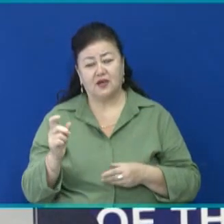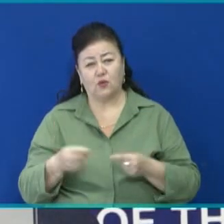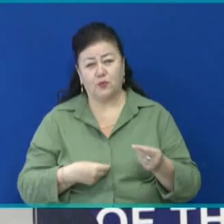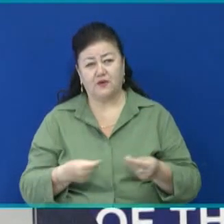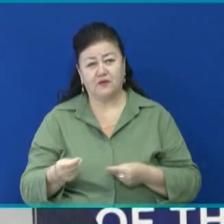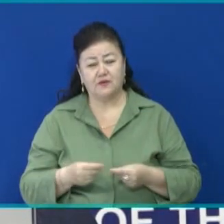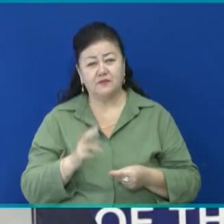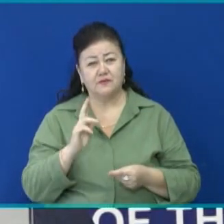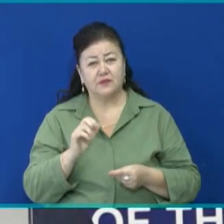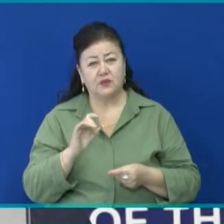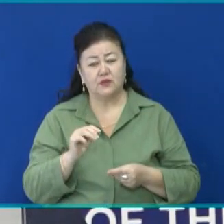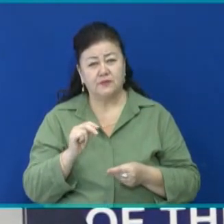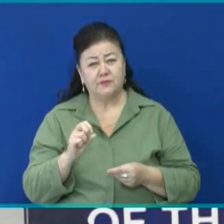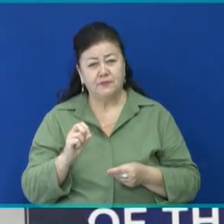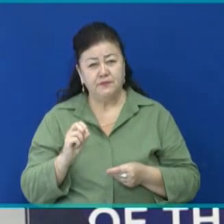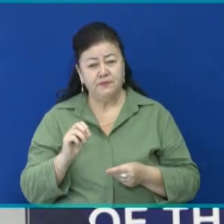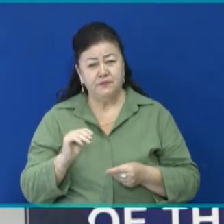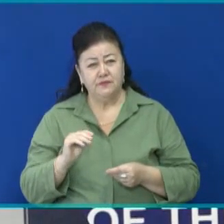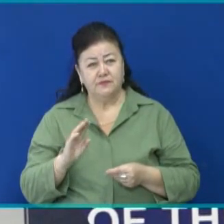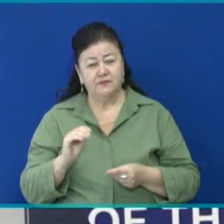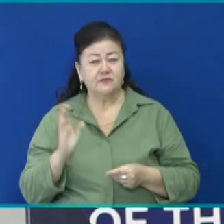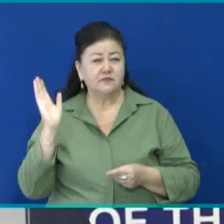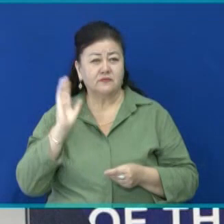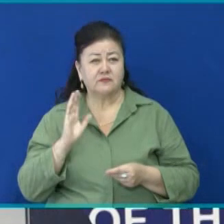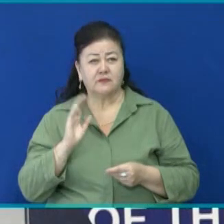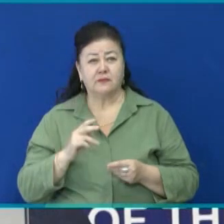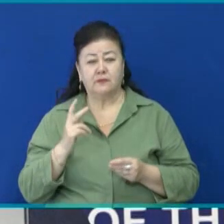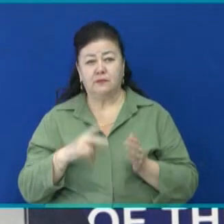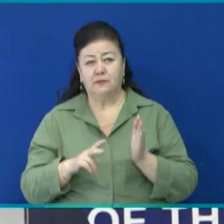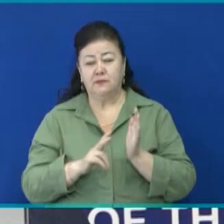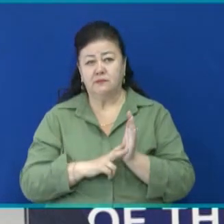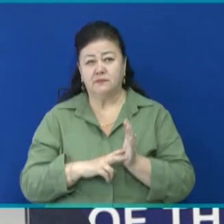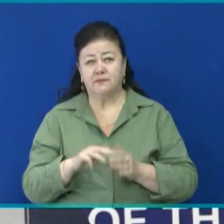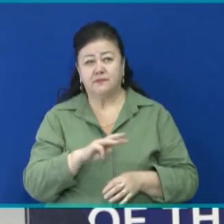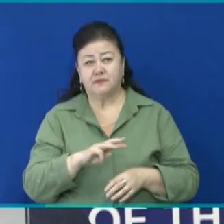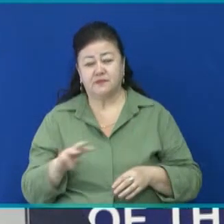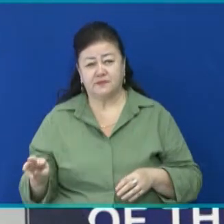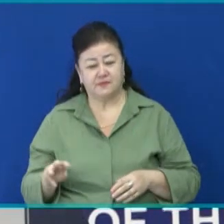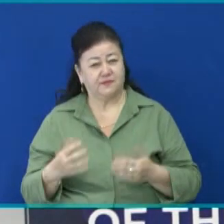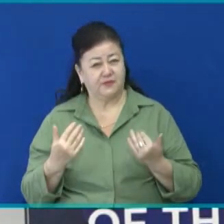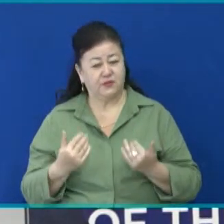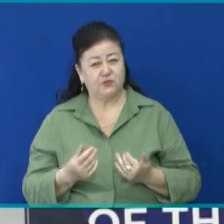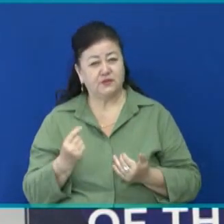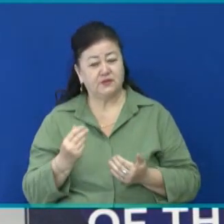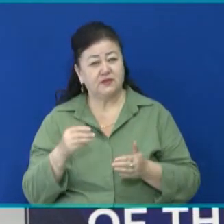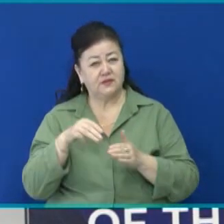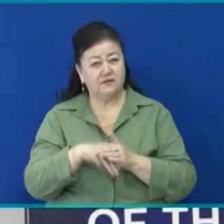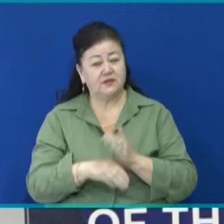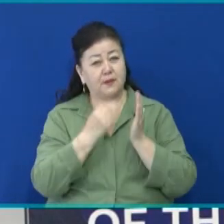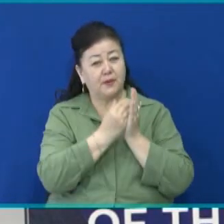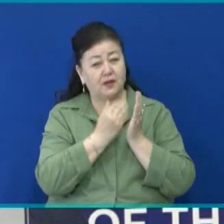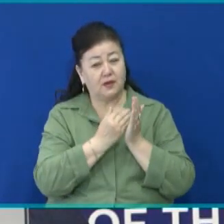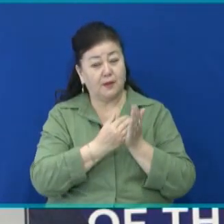бірлесіп Курчатов су арнасы үшін сумен жабдықта бойынша 27 миллион 684 мың теңге сомасына инвестициялық бағдарлама